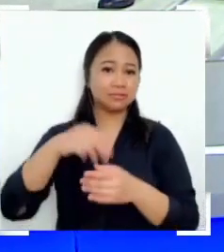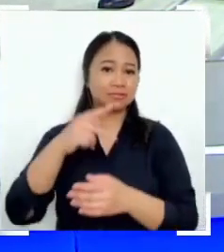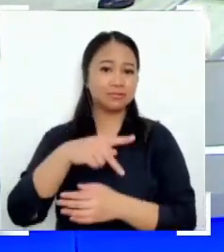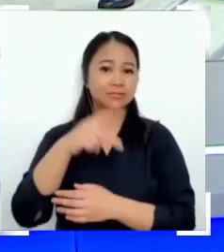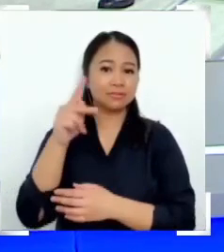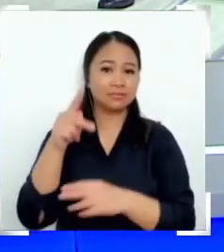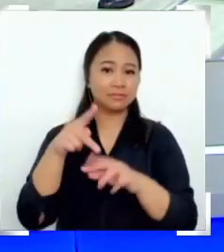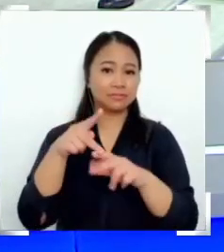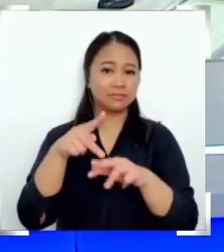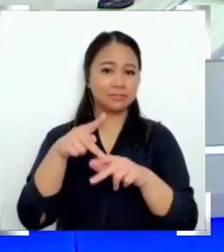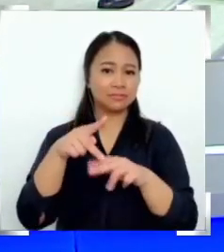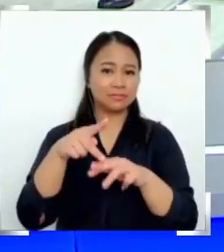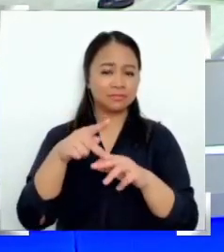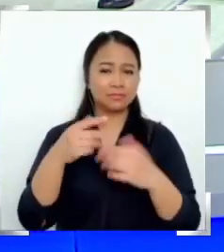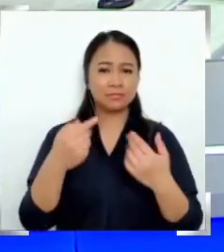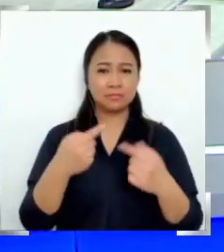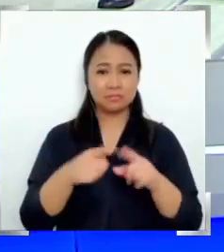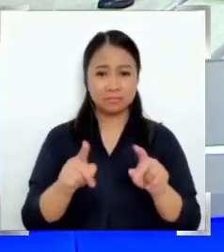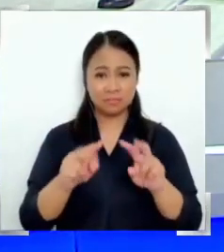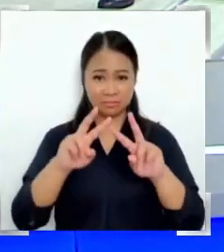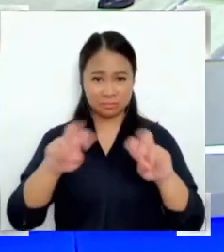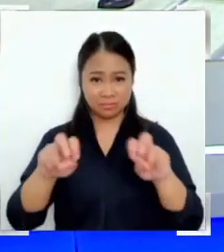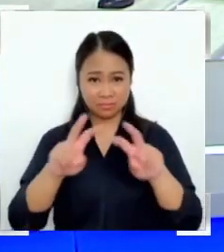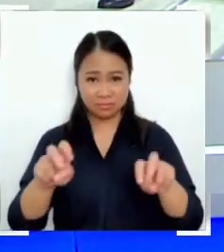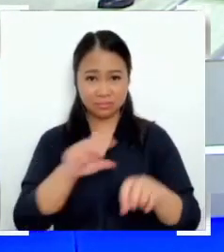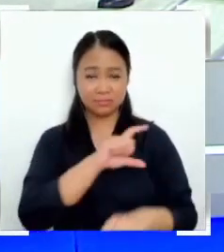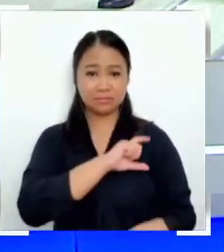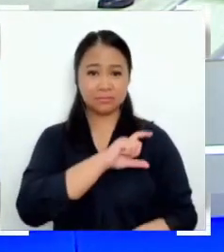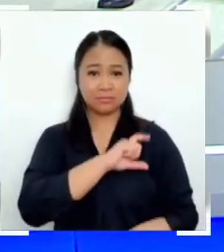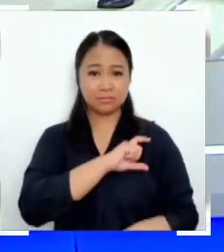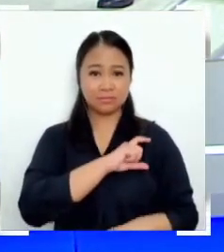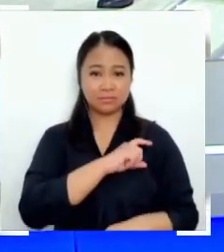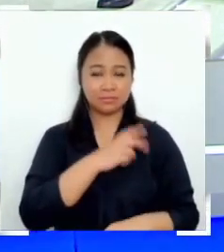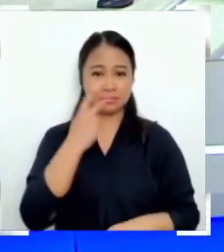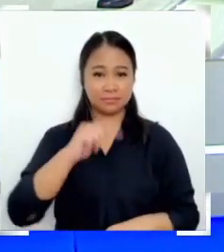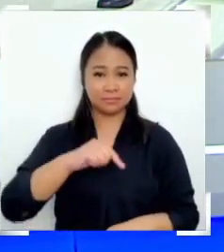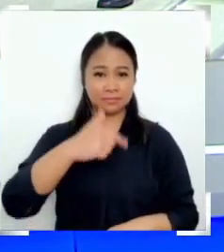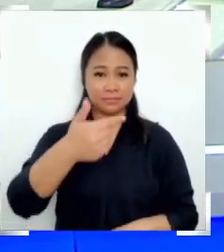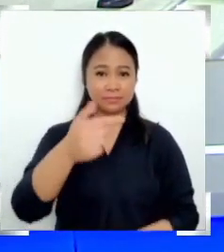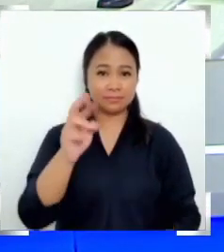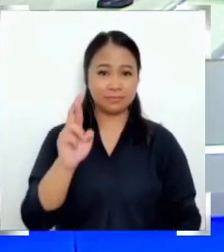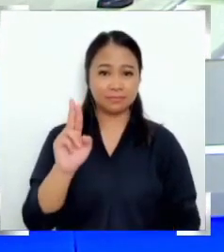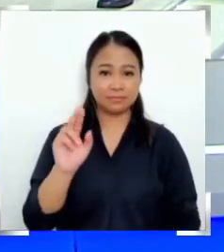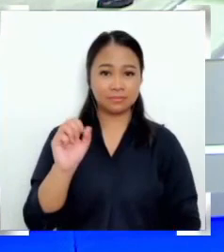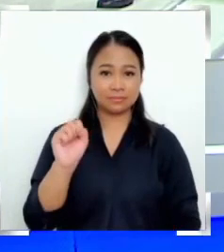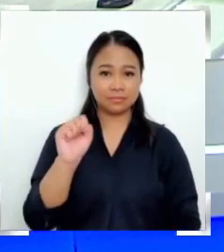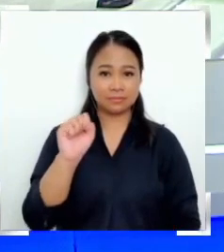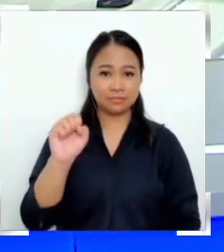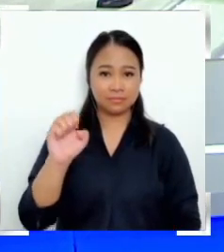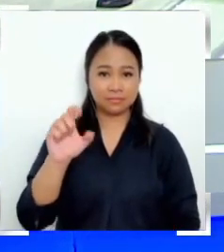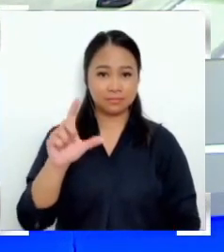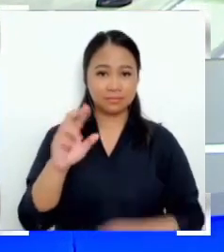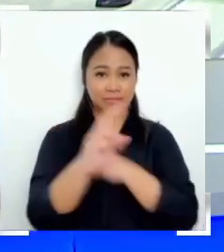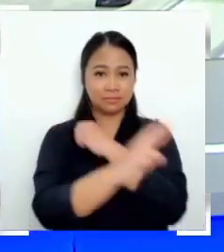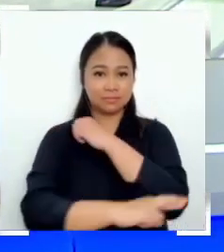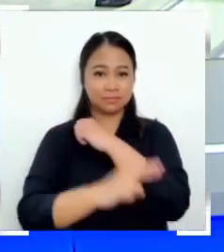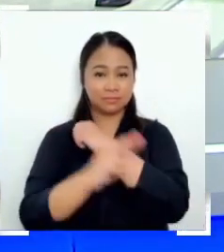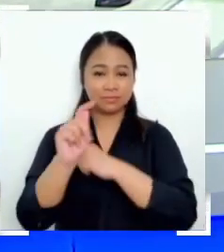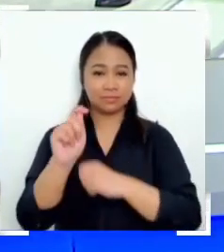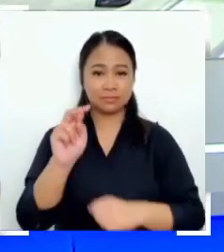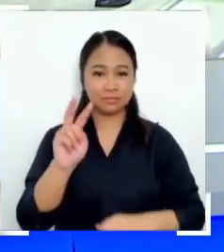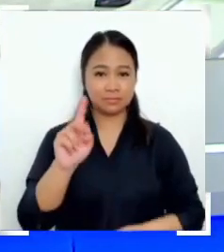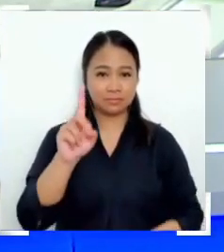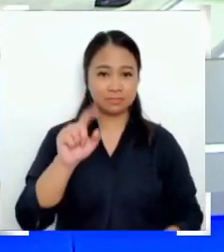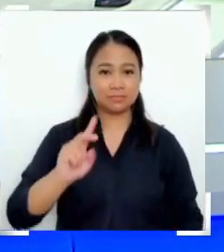ang lumalabas sa imbestigasyon ng pulisya. Saksi, si Russell Simorio ng GMA Regional TV 1, North Central Luzon.